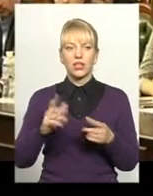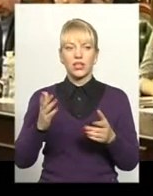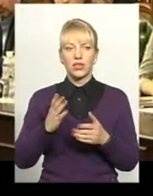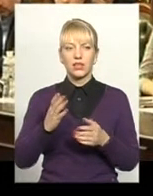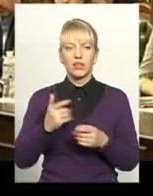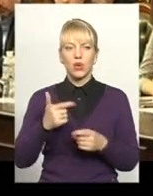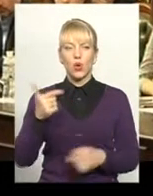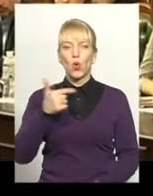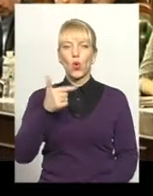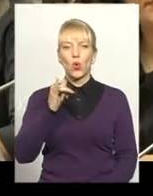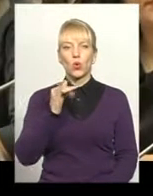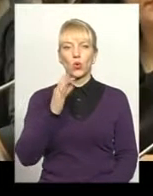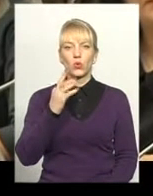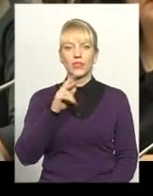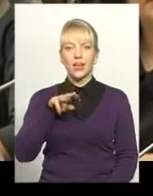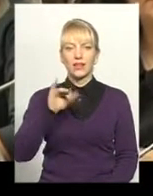Лосятині,